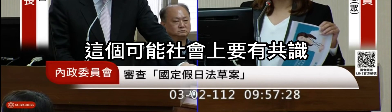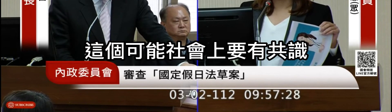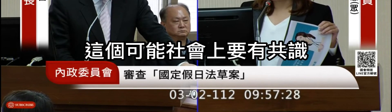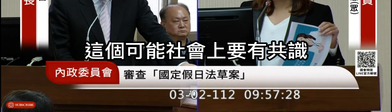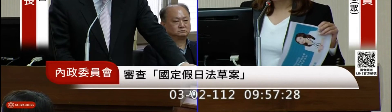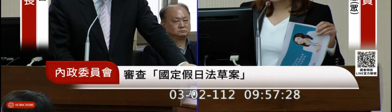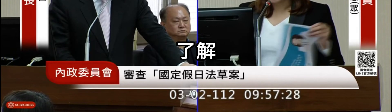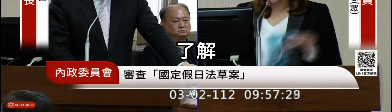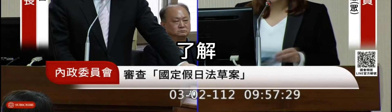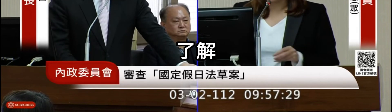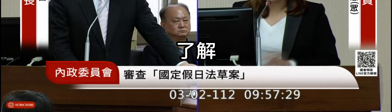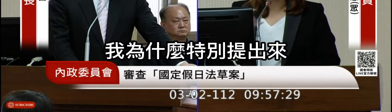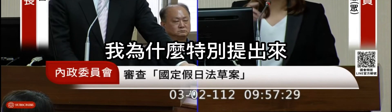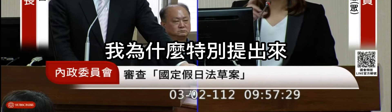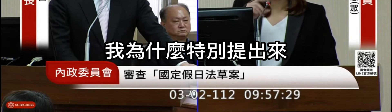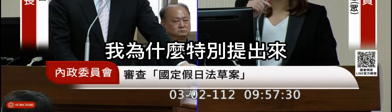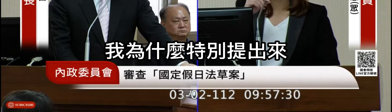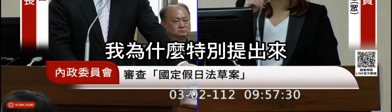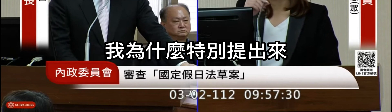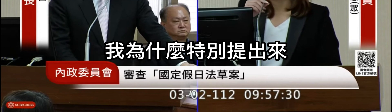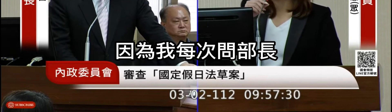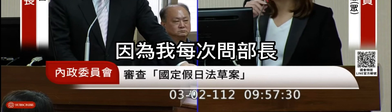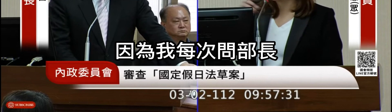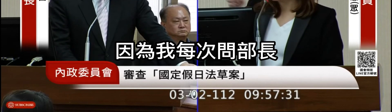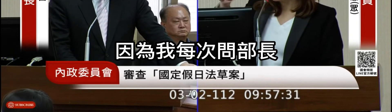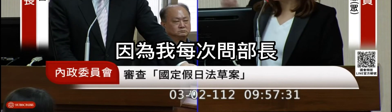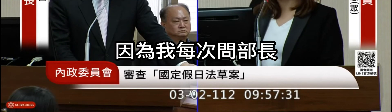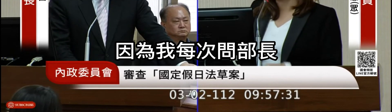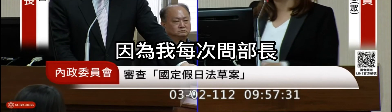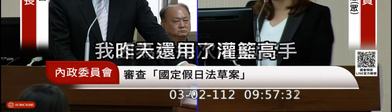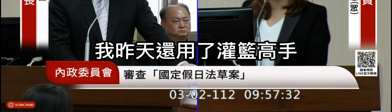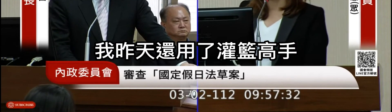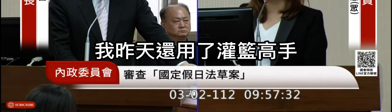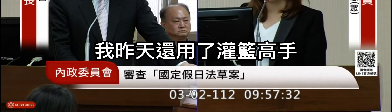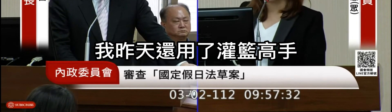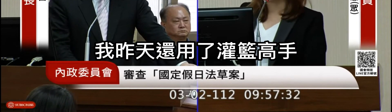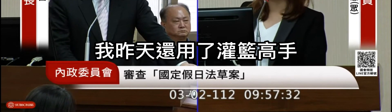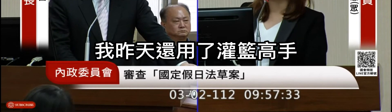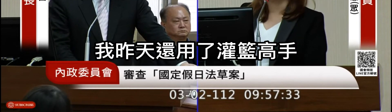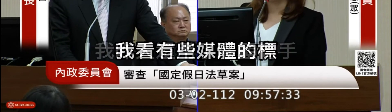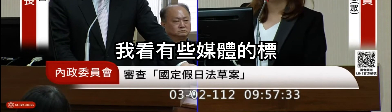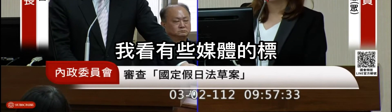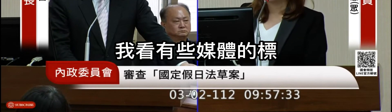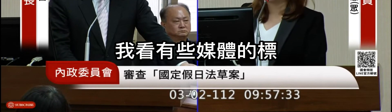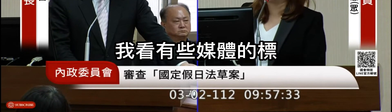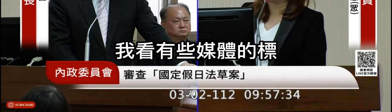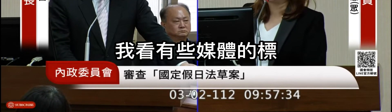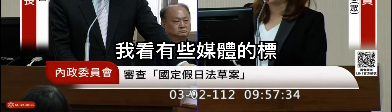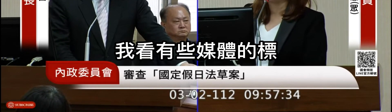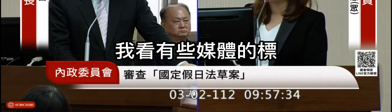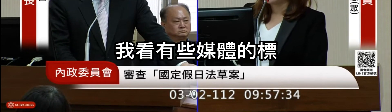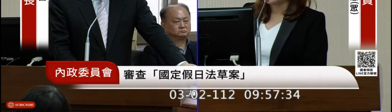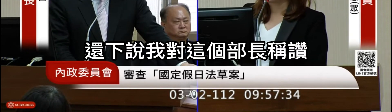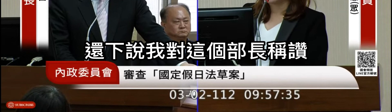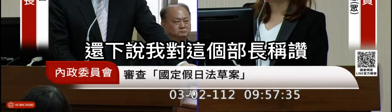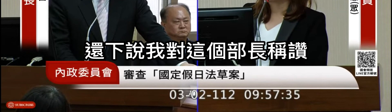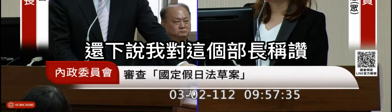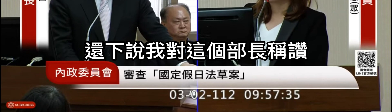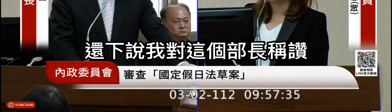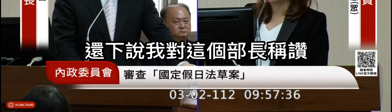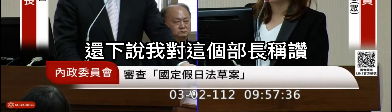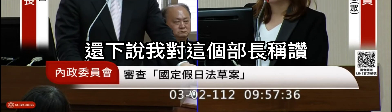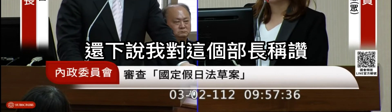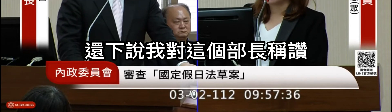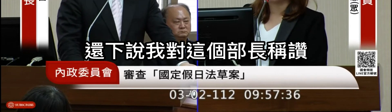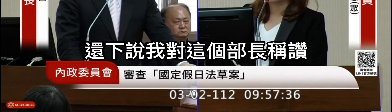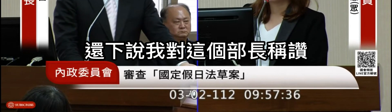要有共识。 了解，好，我为什么特别提出来，因为我每次问部长，我觉得还用了灌篮高手，我看有些媒体的标还下说我